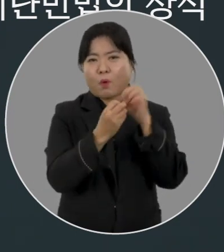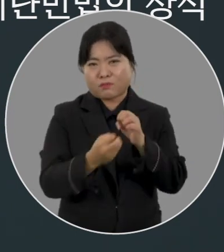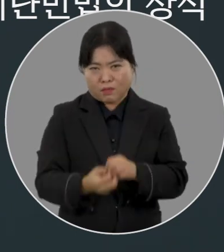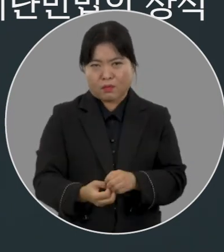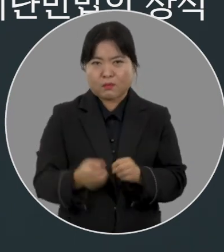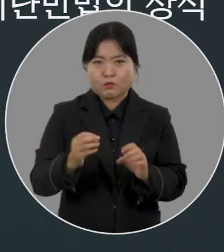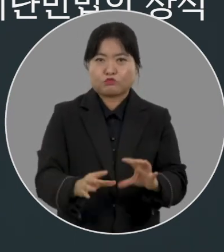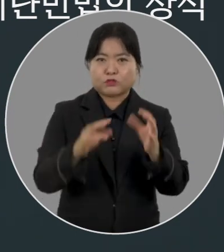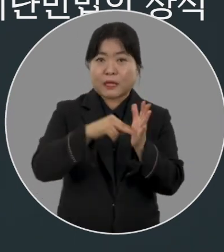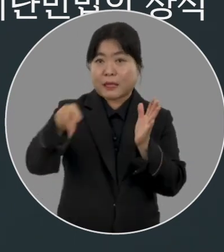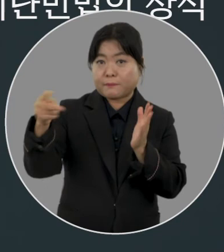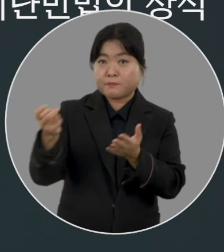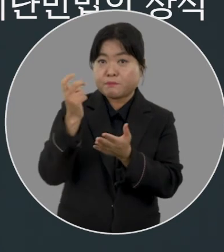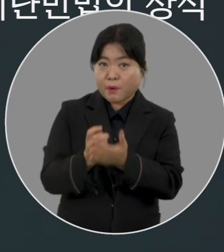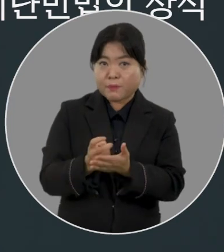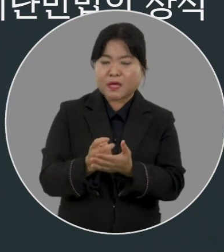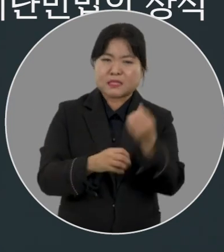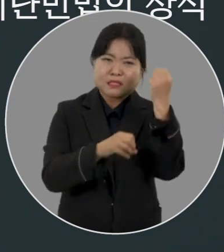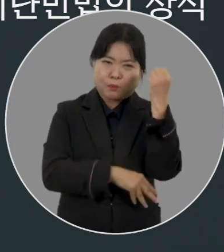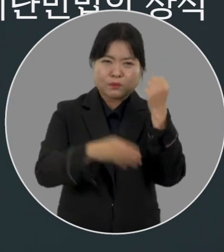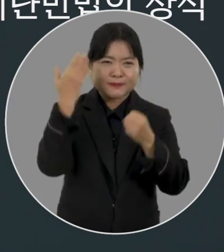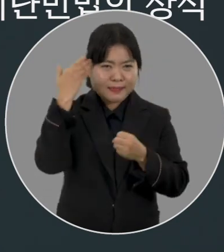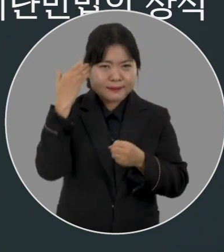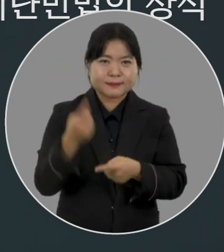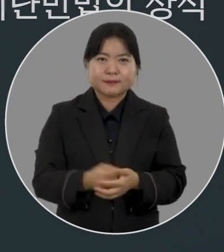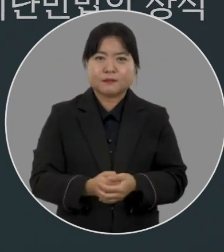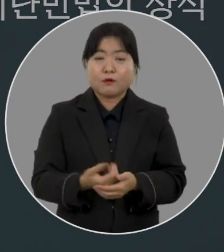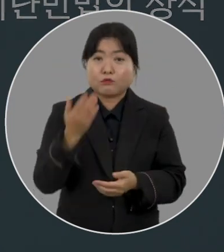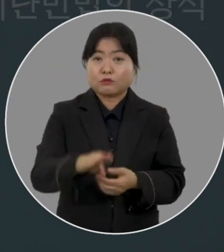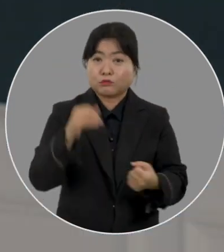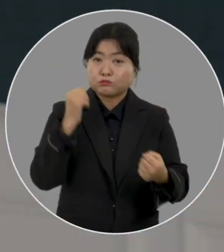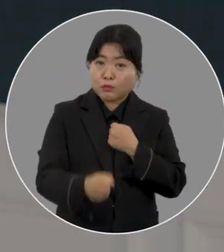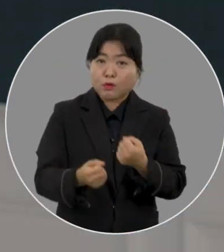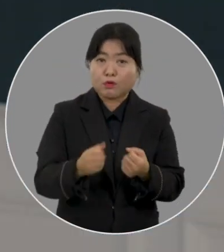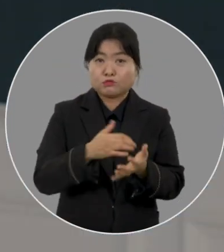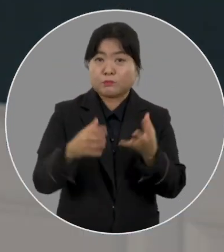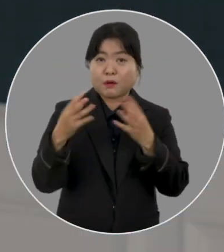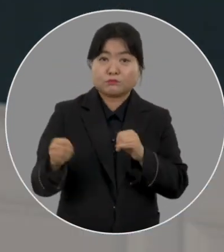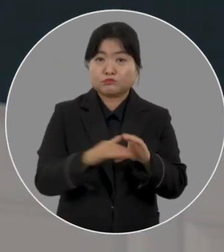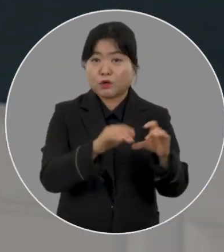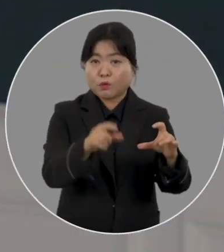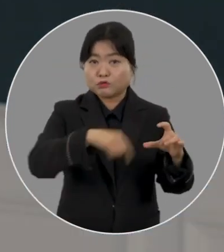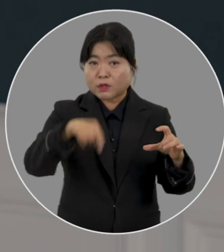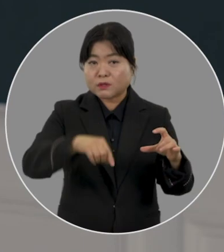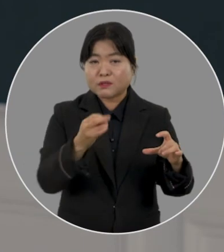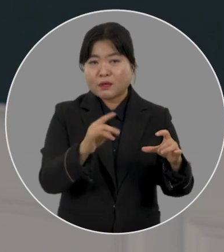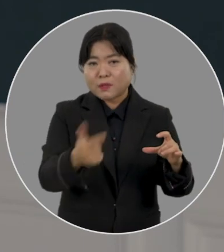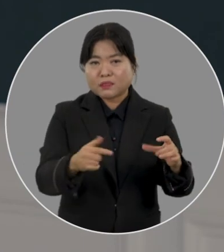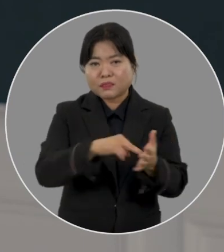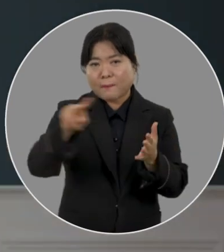관행이고 국제난민법의 하나의 기본 상식입니다. 그럼에도 불구하고 수많은 문화권 중에서도